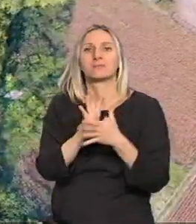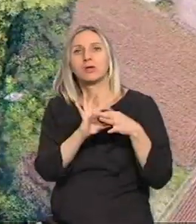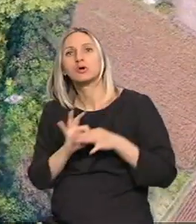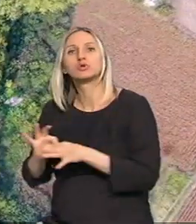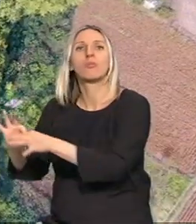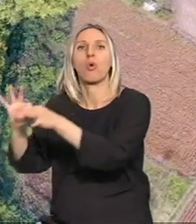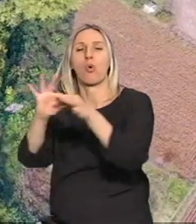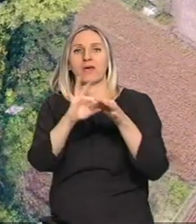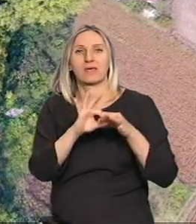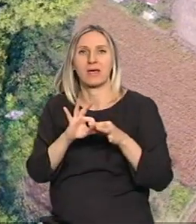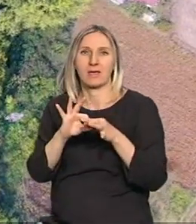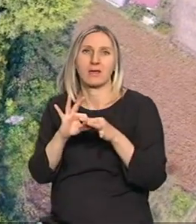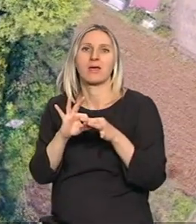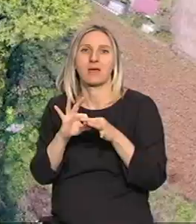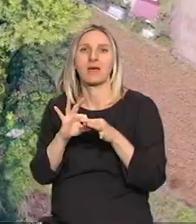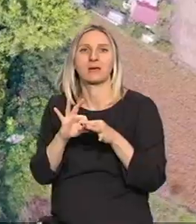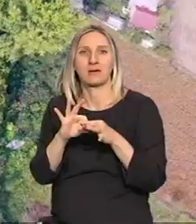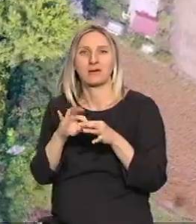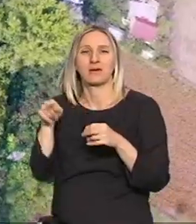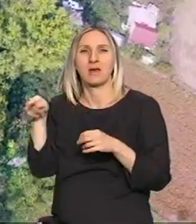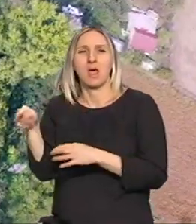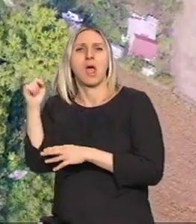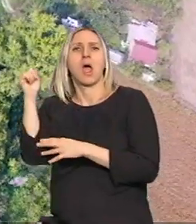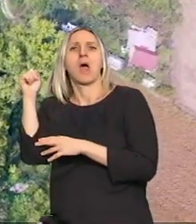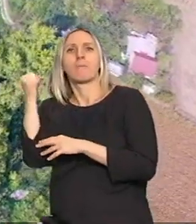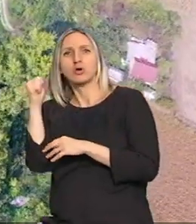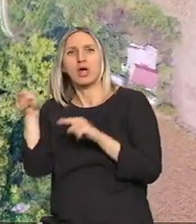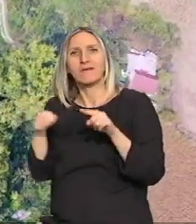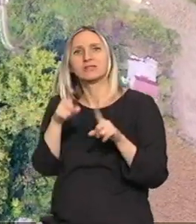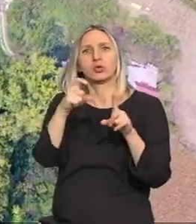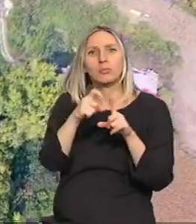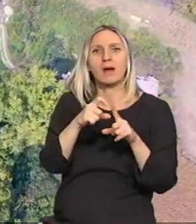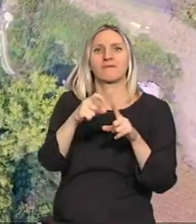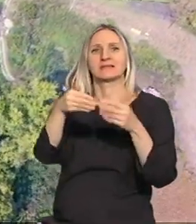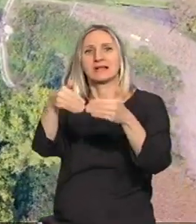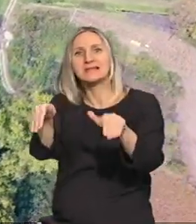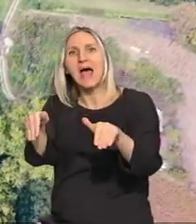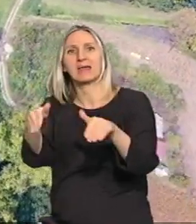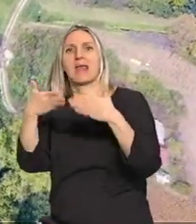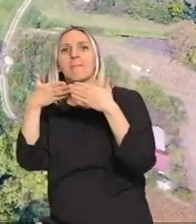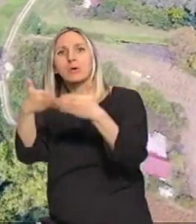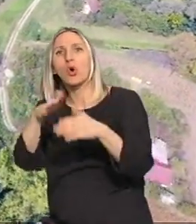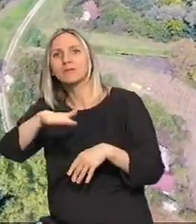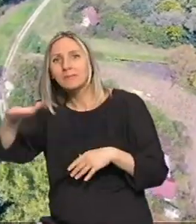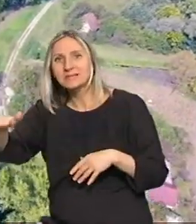preko Požarevca, preko ove pruge sa Dubravicom, sa Carinom, sa pristaništem i brodovima.